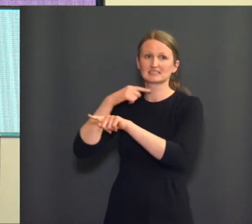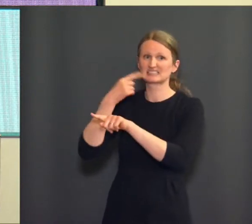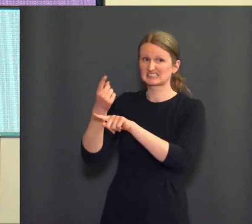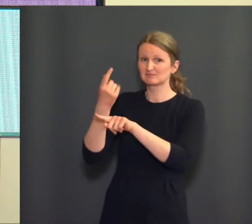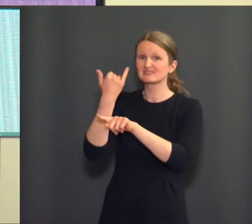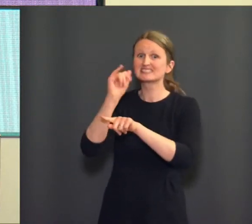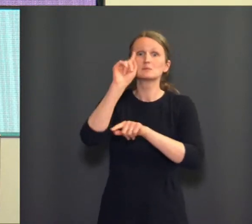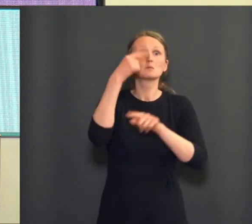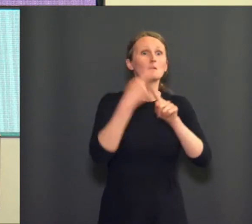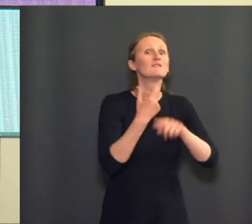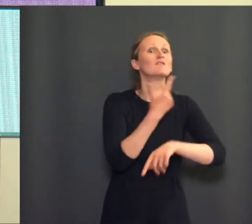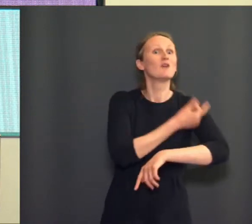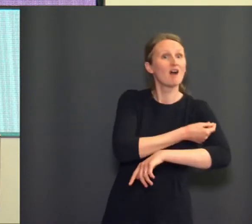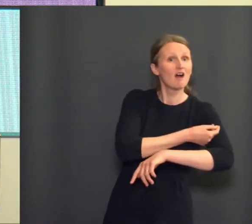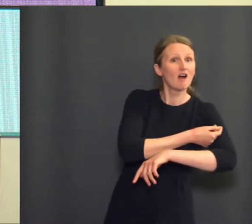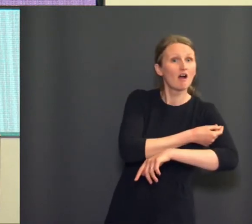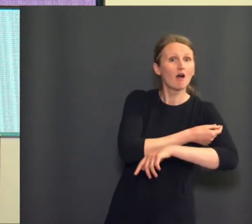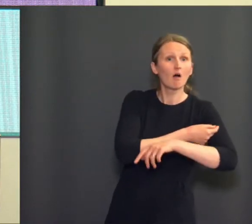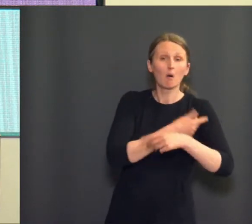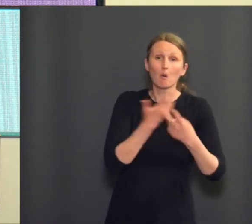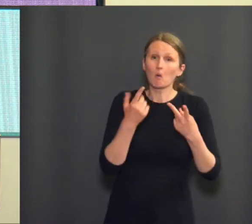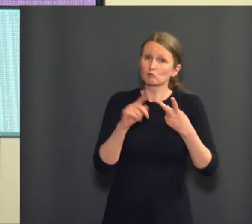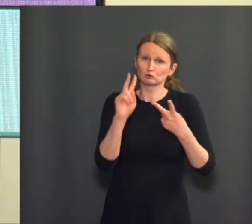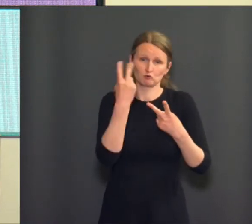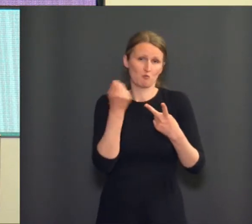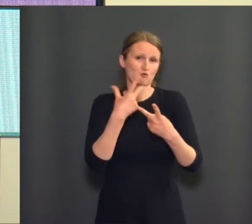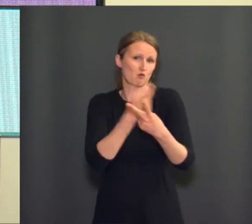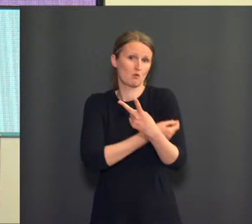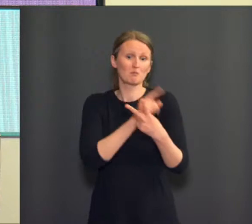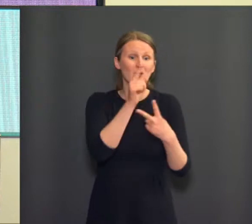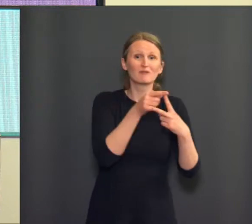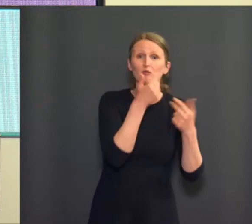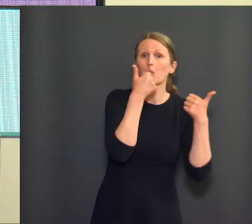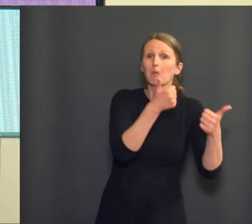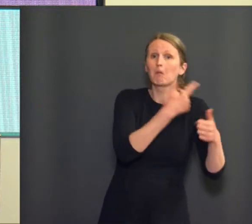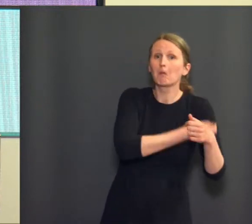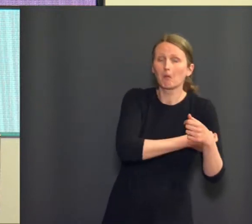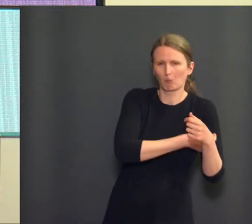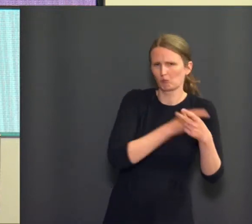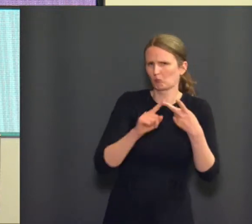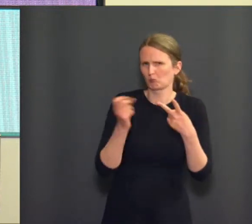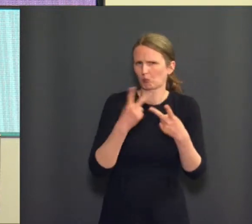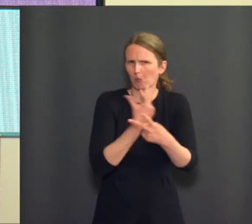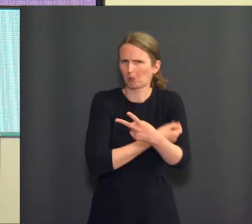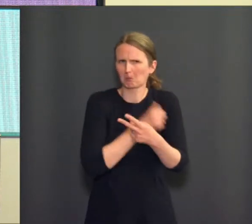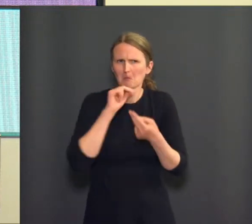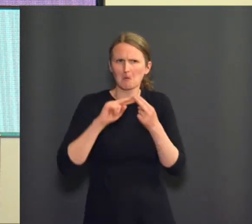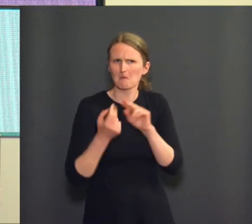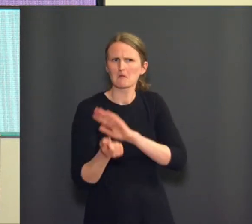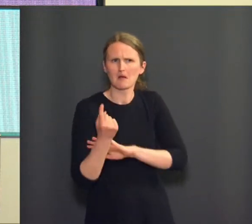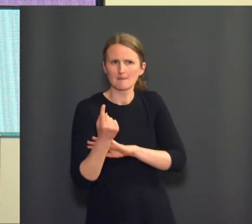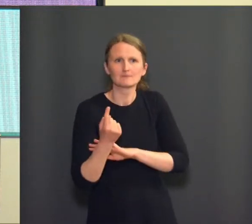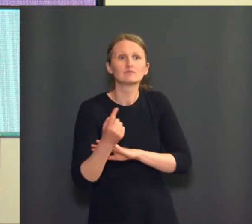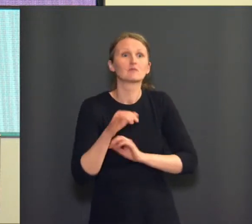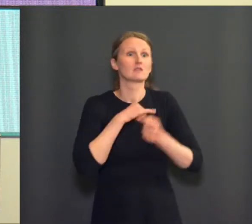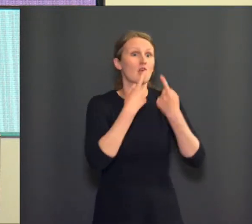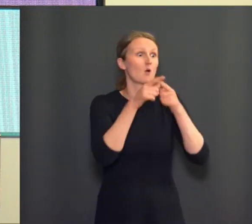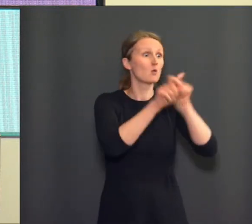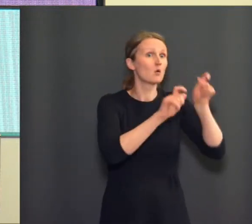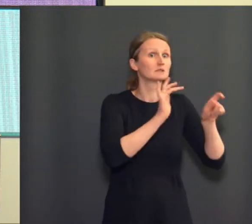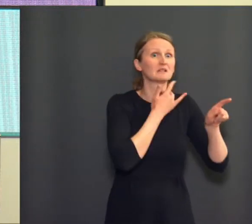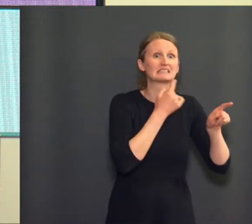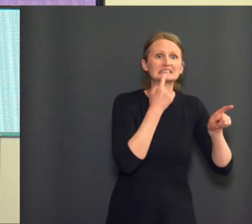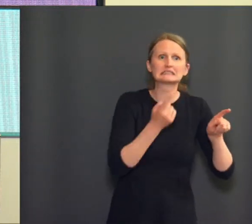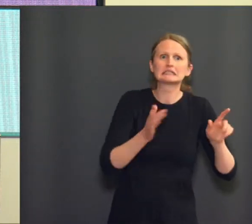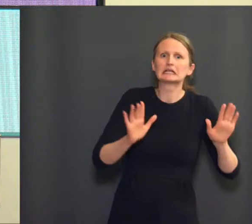problème à la deuxième dose. Et d'autres experts soulignent que ceci reste bien sûr quelque chose d'hypothétique, ce qui explique pourquoi, selon